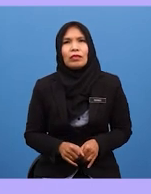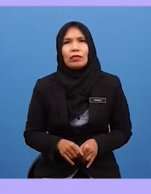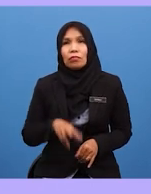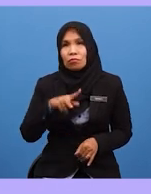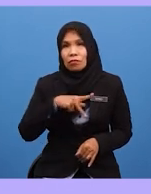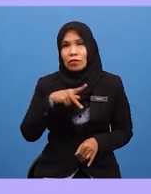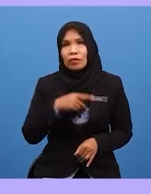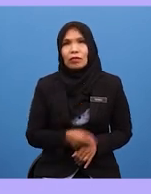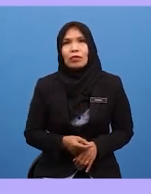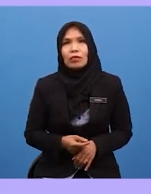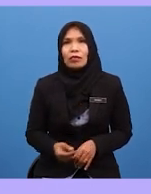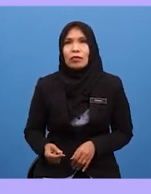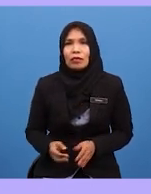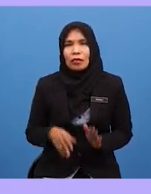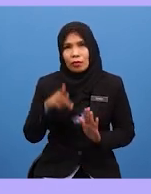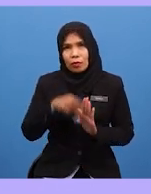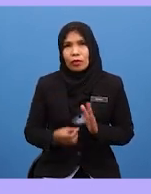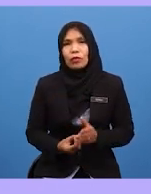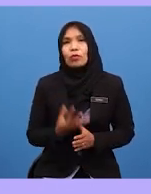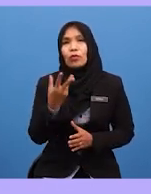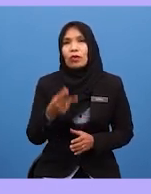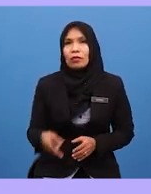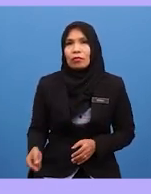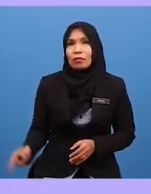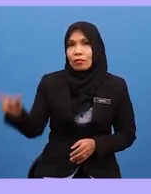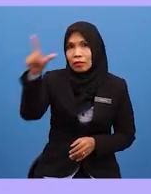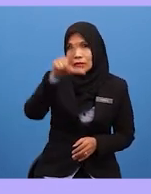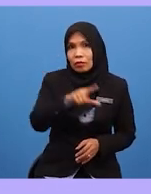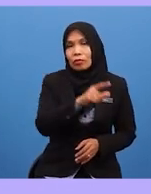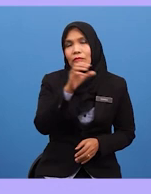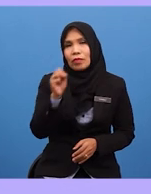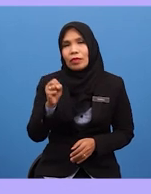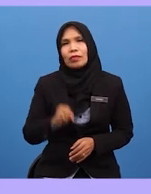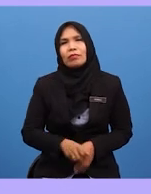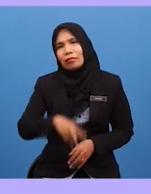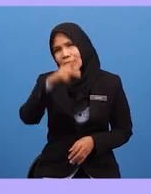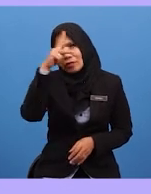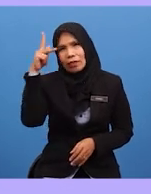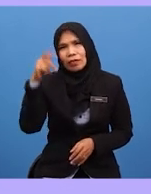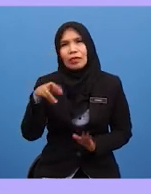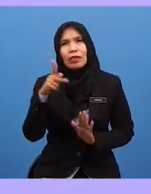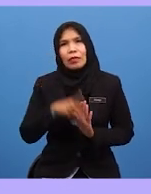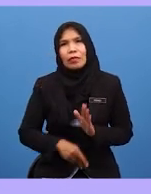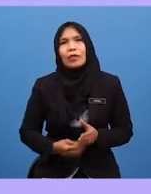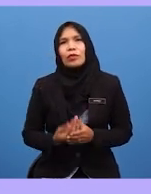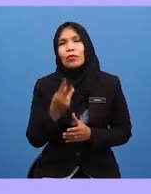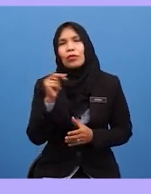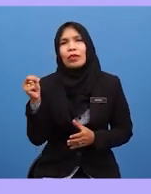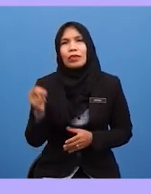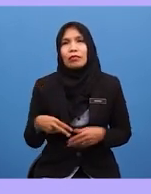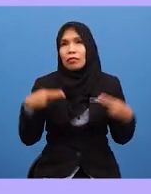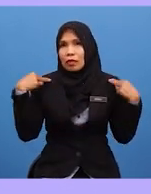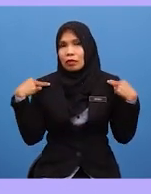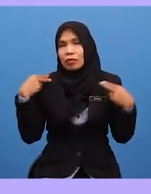berbentuk sigmoid? Hal ini demikian kerana pertumbuhan haiwan